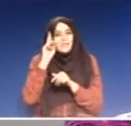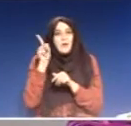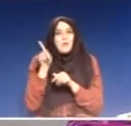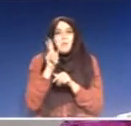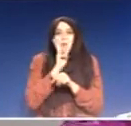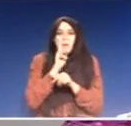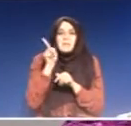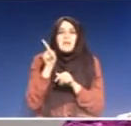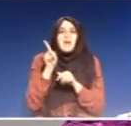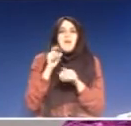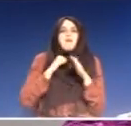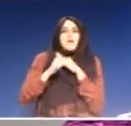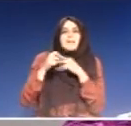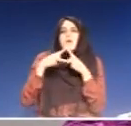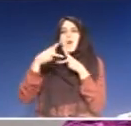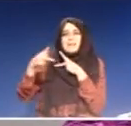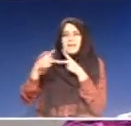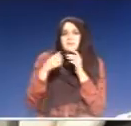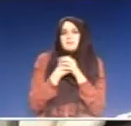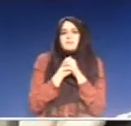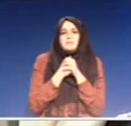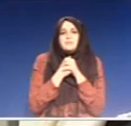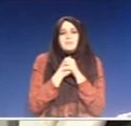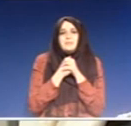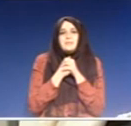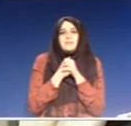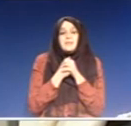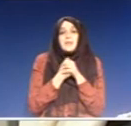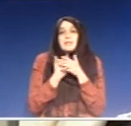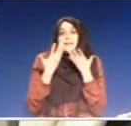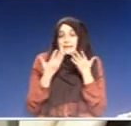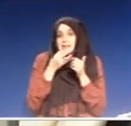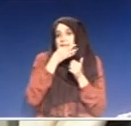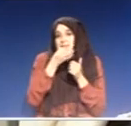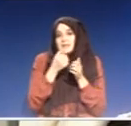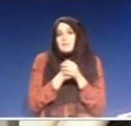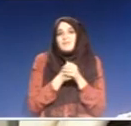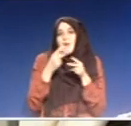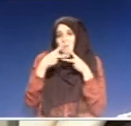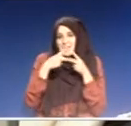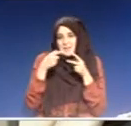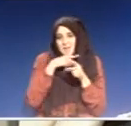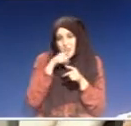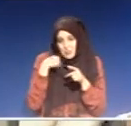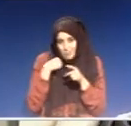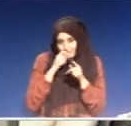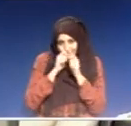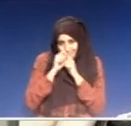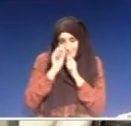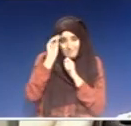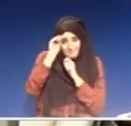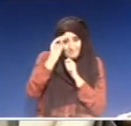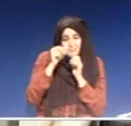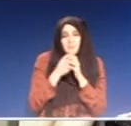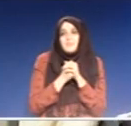مشكلة عقارية مع جار، بالمناسبة نتوجه إليهم. بالنسبة